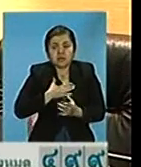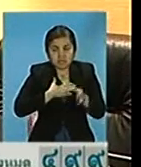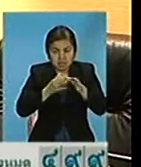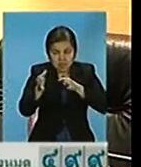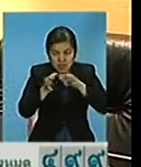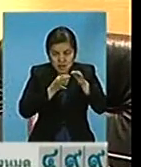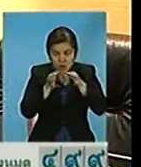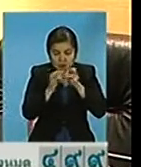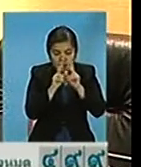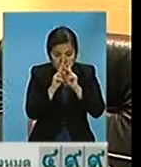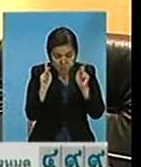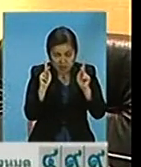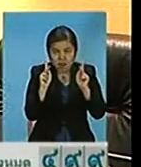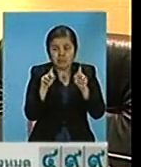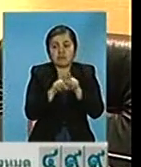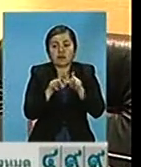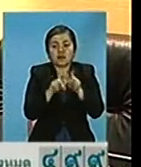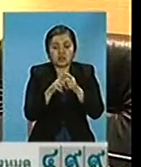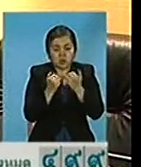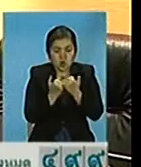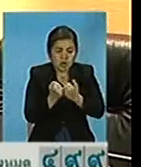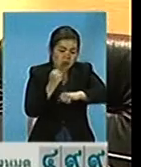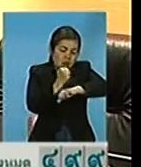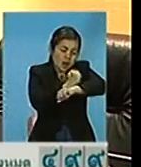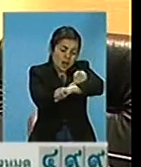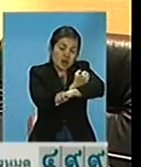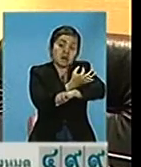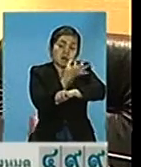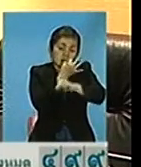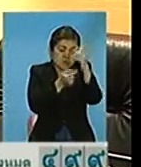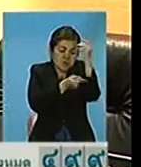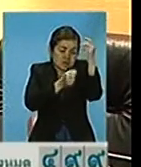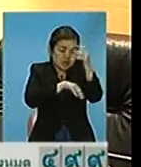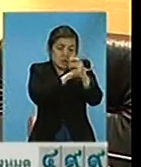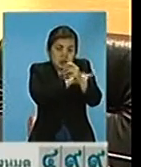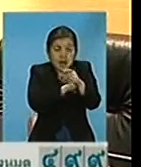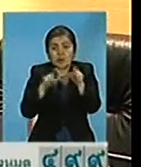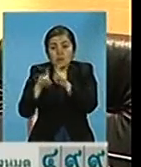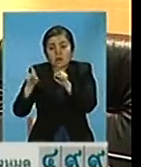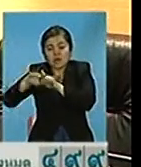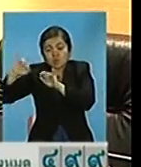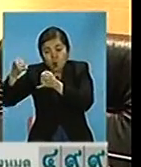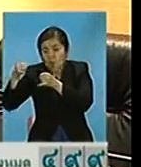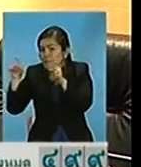รรมาธิการหลายท่านได้อธิบายแล้วว่าระหว่างแรงงานชาวสวนยางกับเจ้าของสวนยางนี่มันแยกกันไม่ค่อย